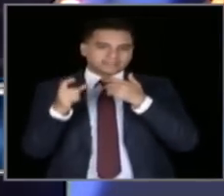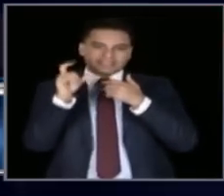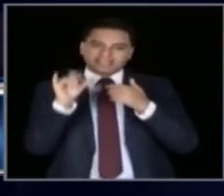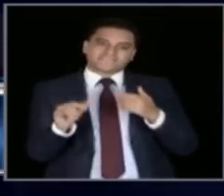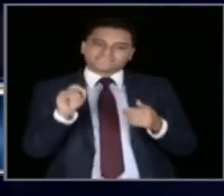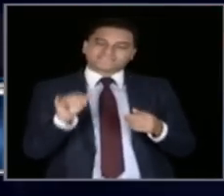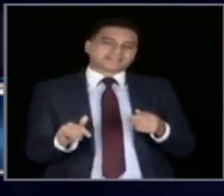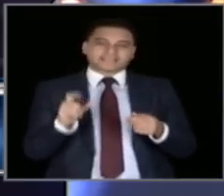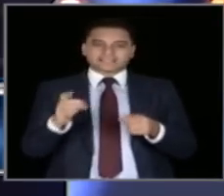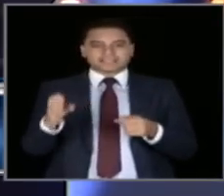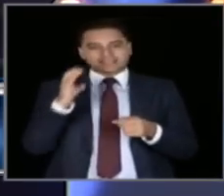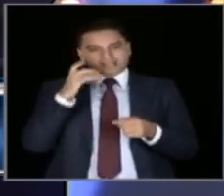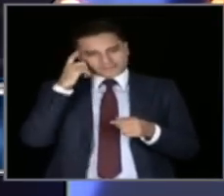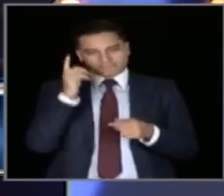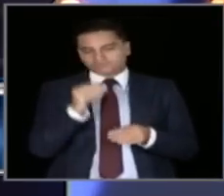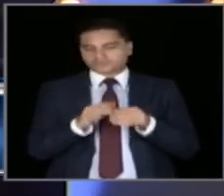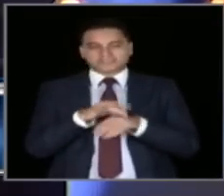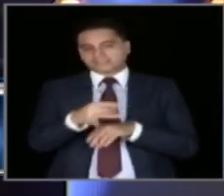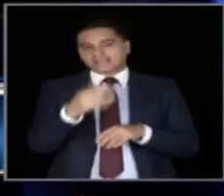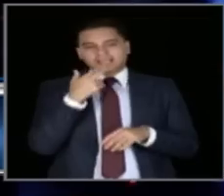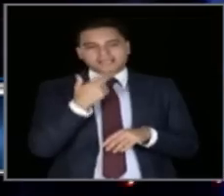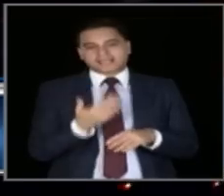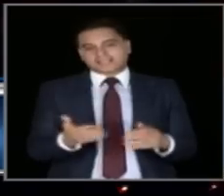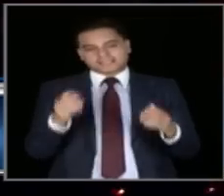هارد لك. أنا ماليش في الفنون أصلا. معلش معلش. إجابة خاطئة.